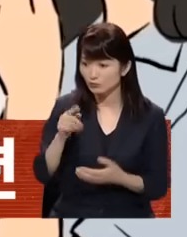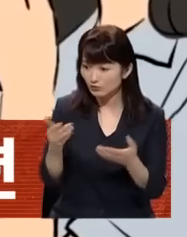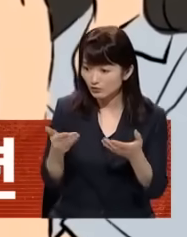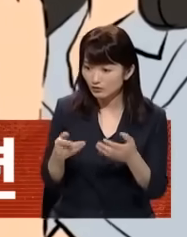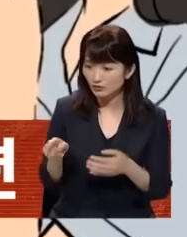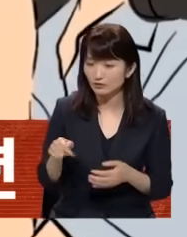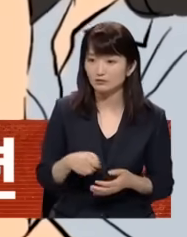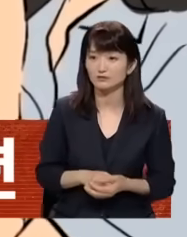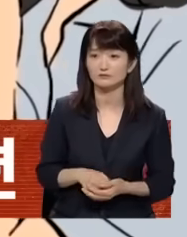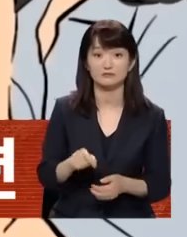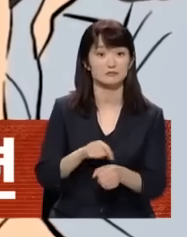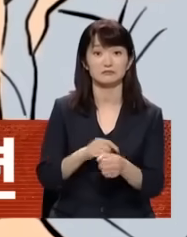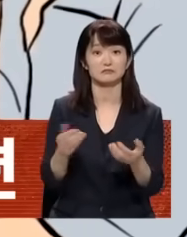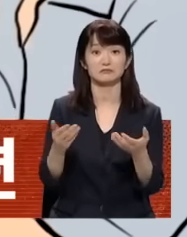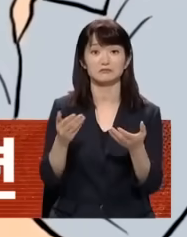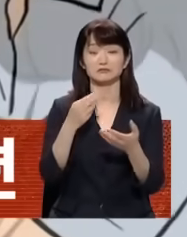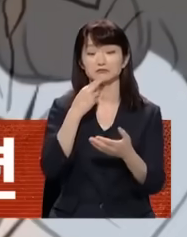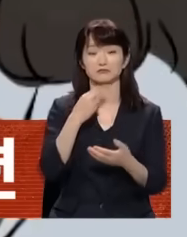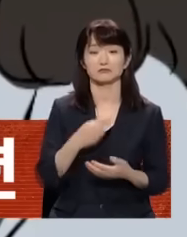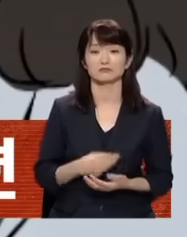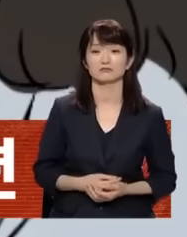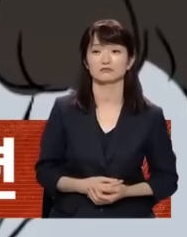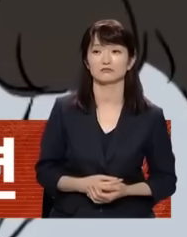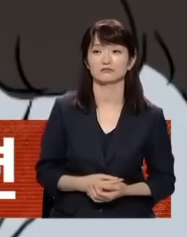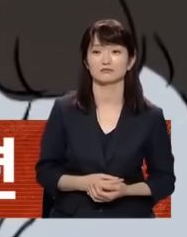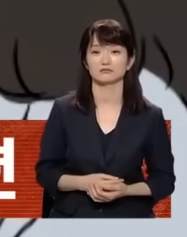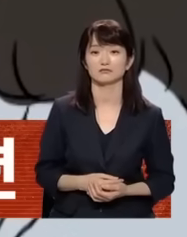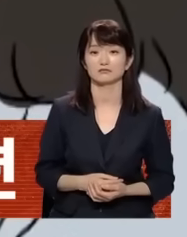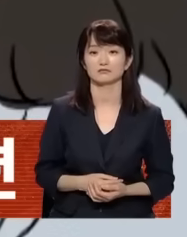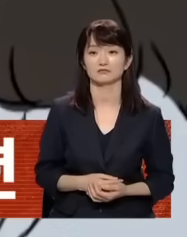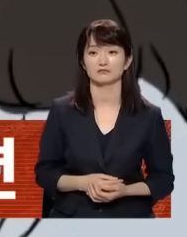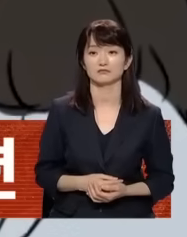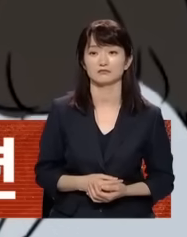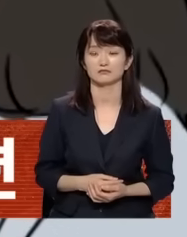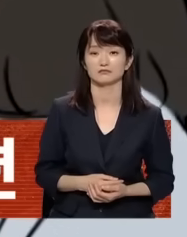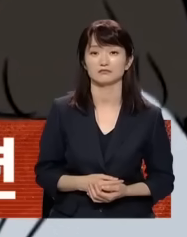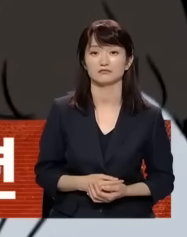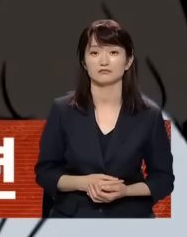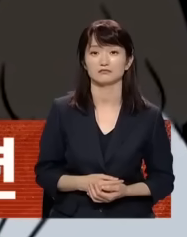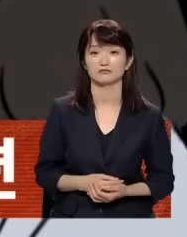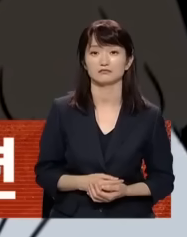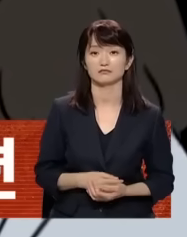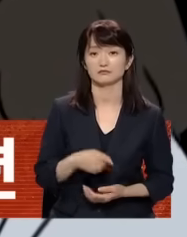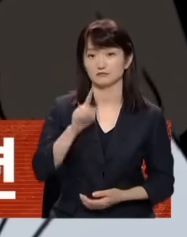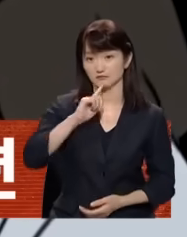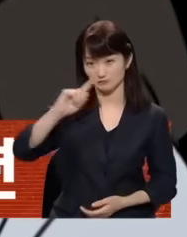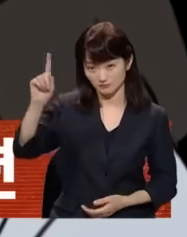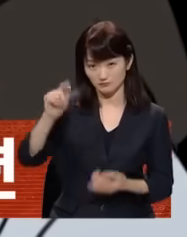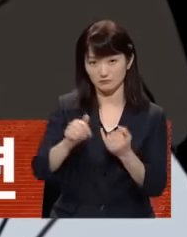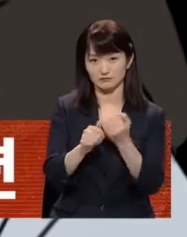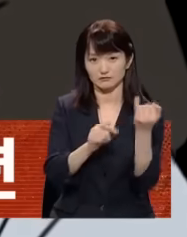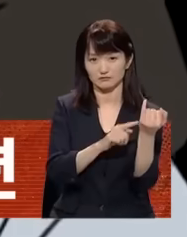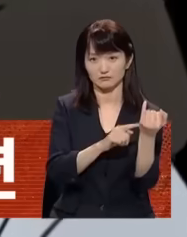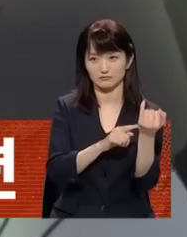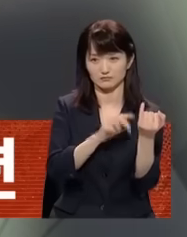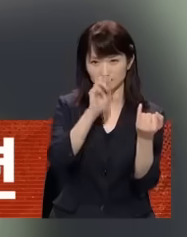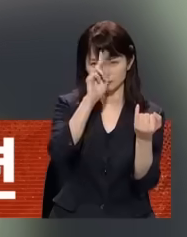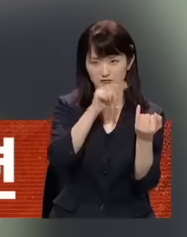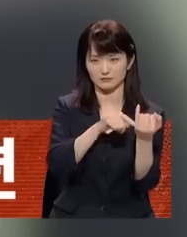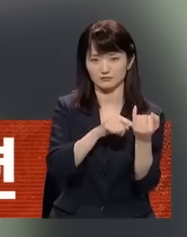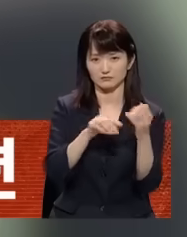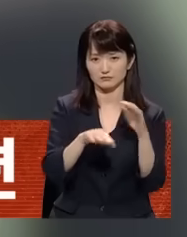짓이냐니까 별일 아니다 아무 일 없을 것이다라고 했는데 끝까지 고소를 유지했기 때문에 결국 안에 박신은